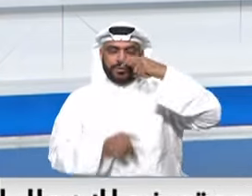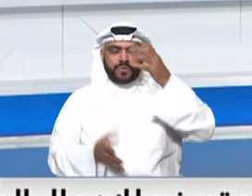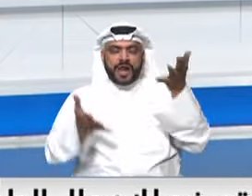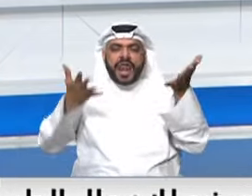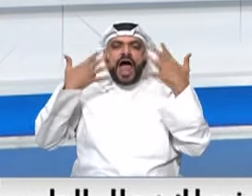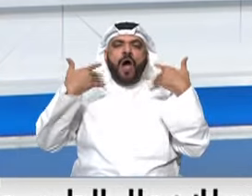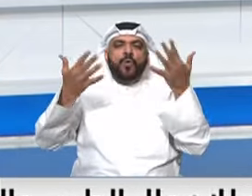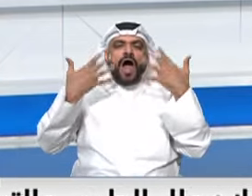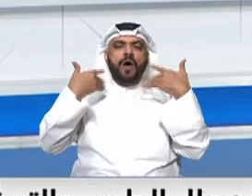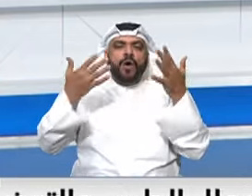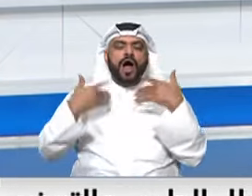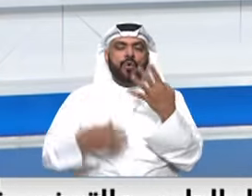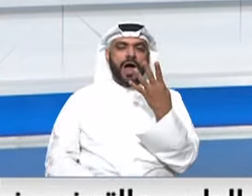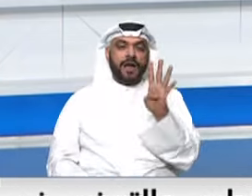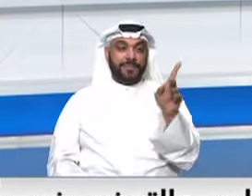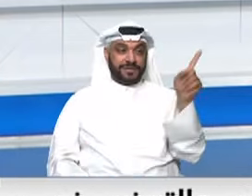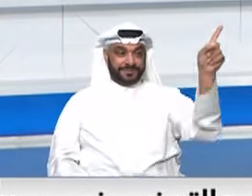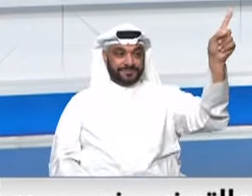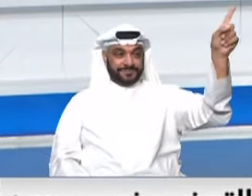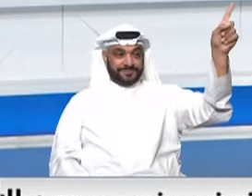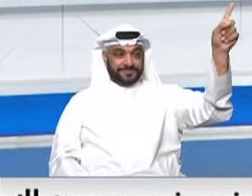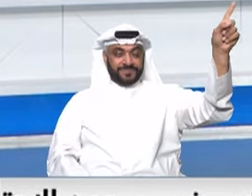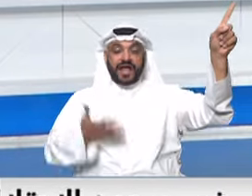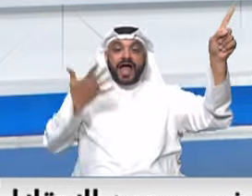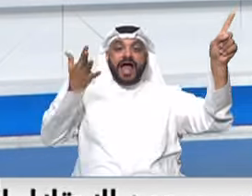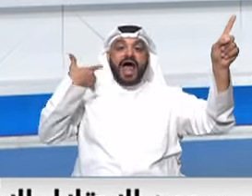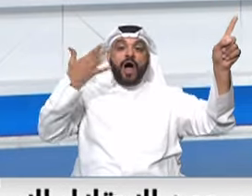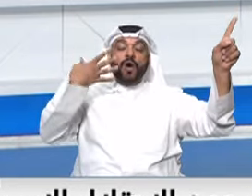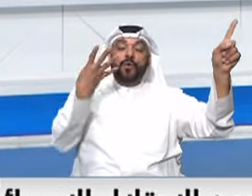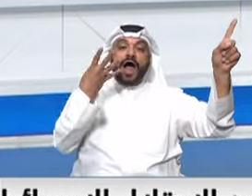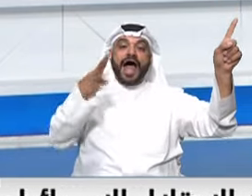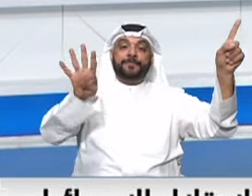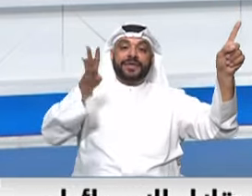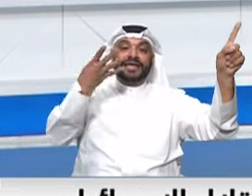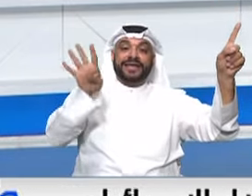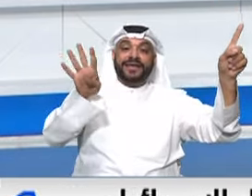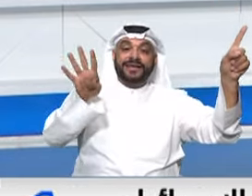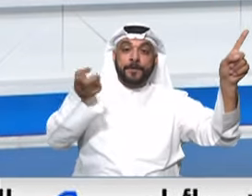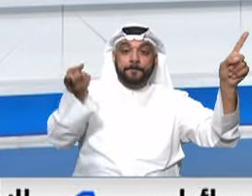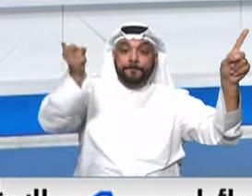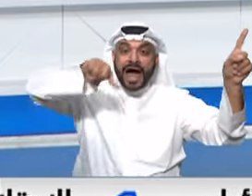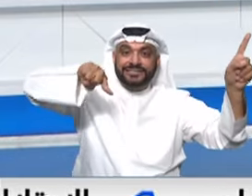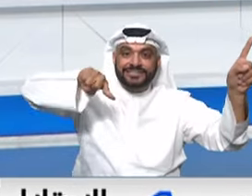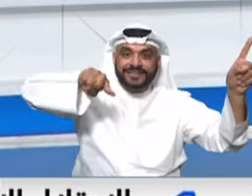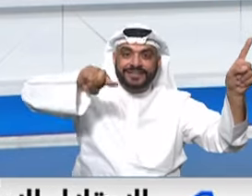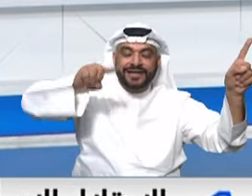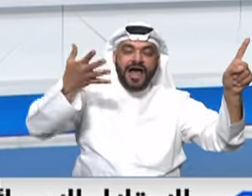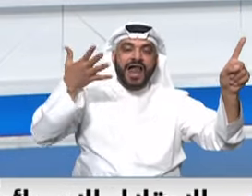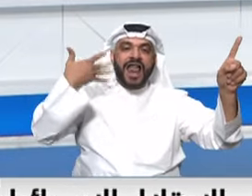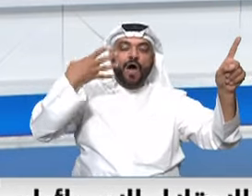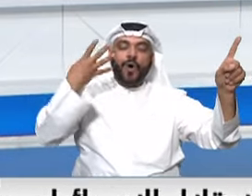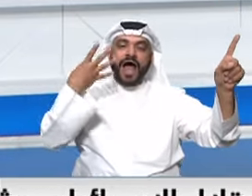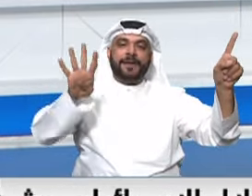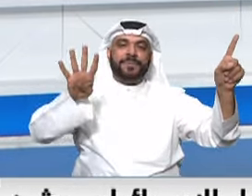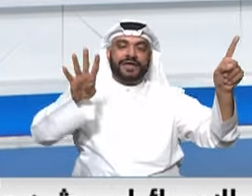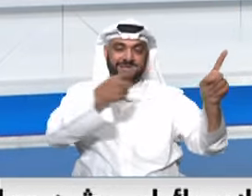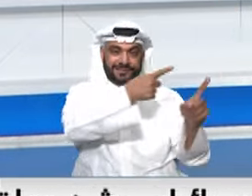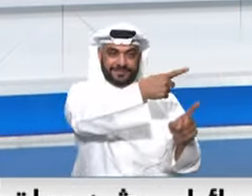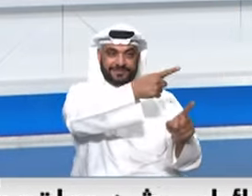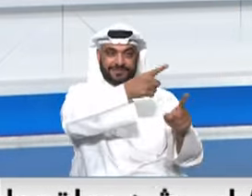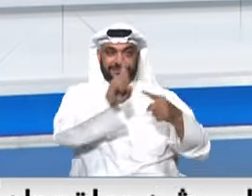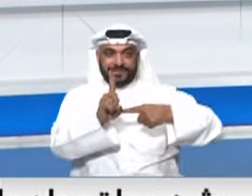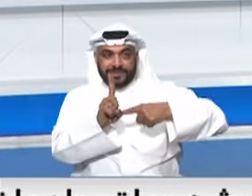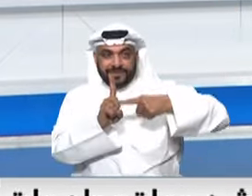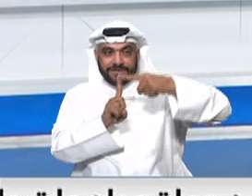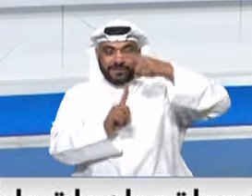نشاط الرياح راح يكون خلال النهار فقط، هواء كوس نشط على فترات، لكن خلال المساء تتراجع سرعة الرياح تدريجيا وتكون خفيفة